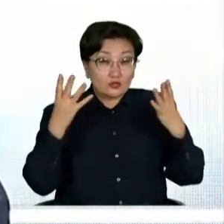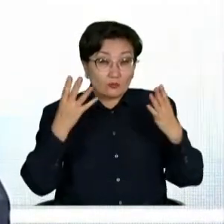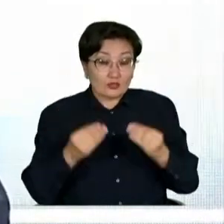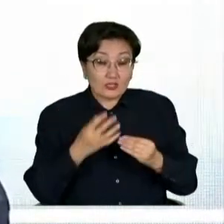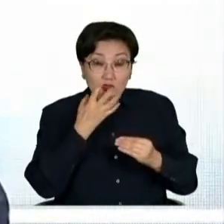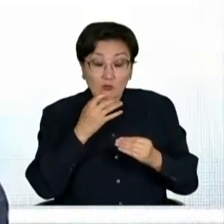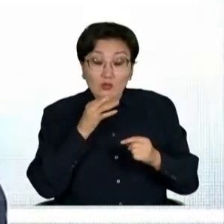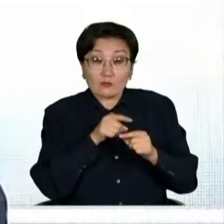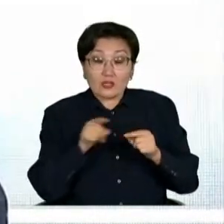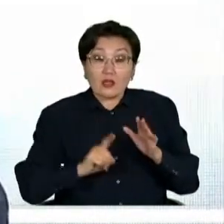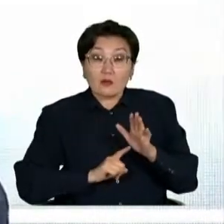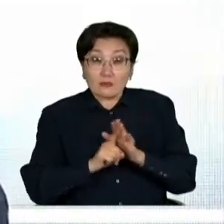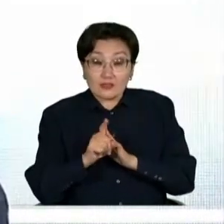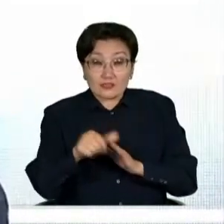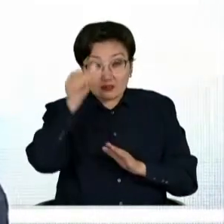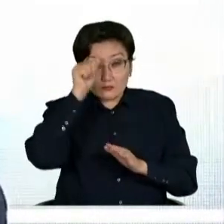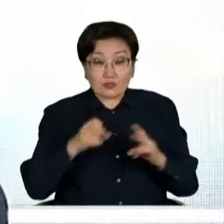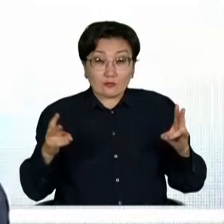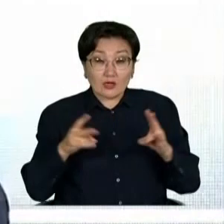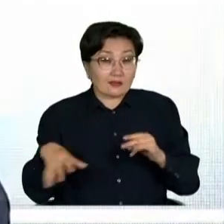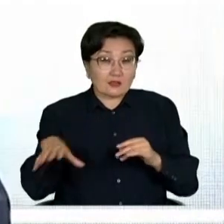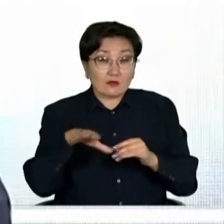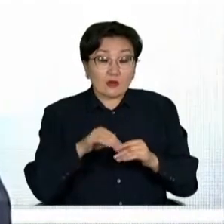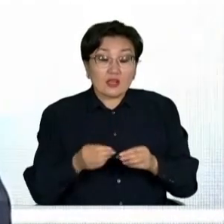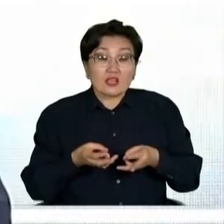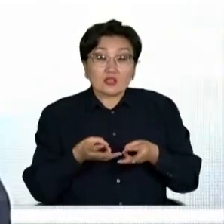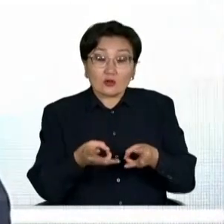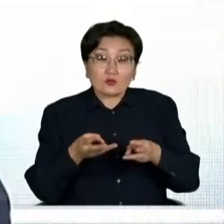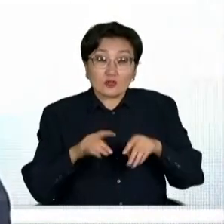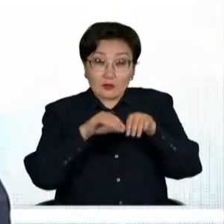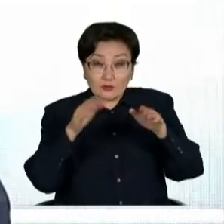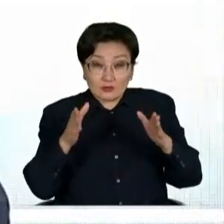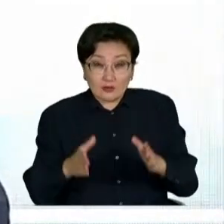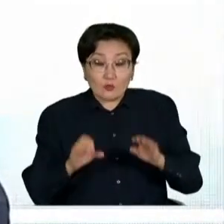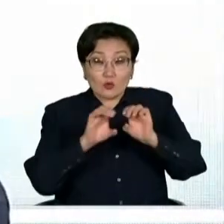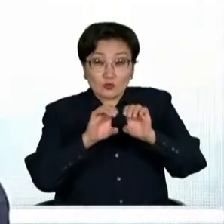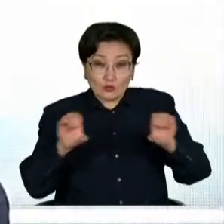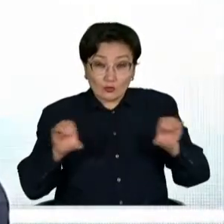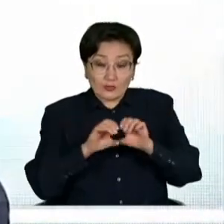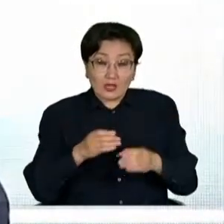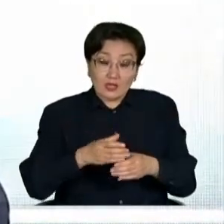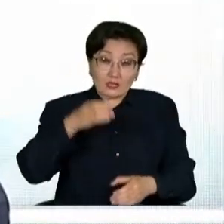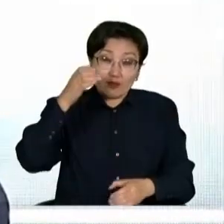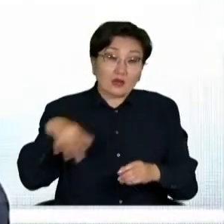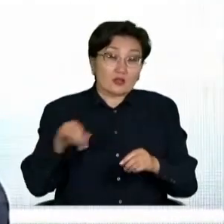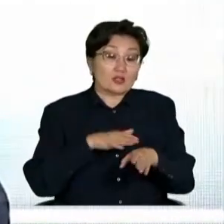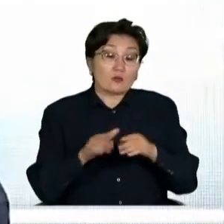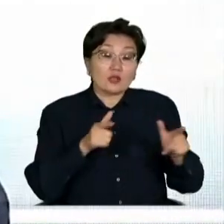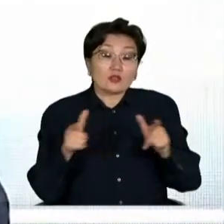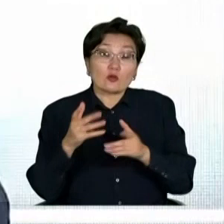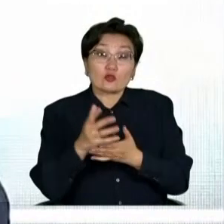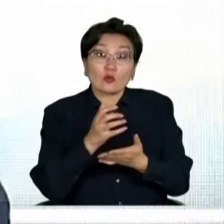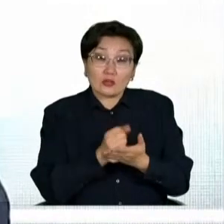жылу маусымын басталатын айға керек тиісті барлық қазандық пен турбиналар дайындығы толық. Біз жаңағы